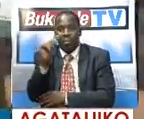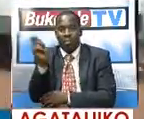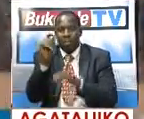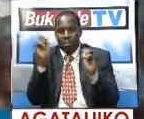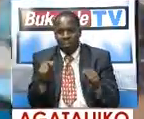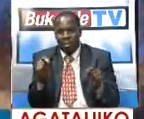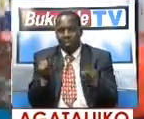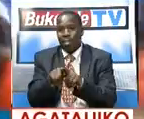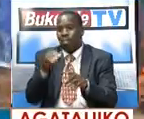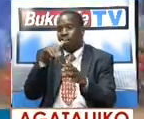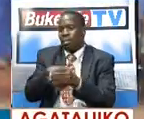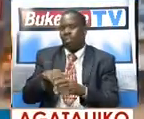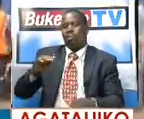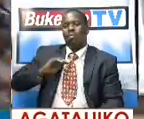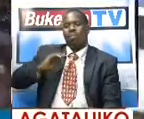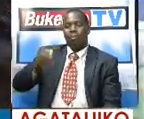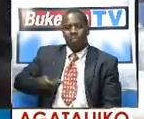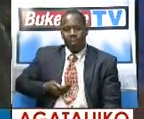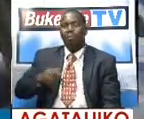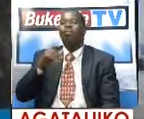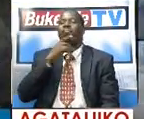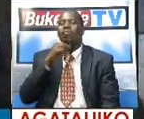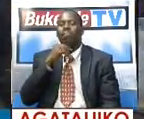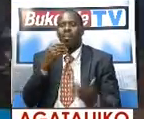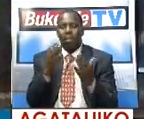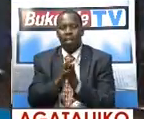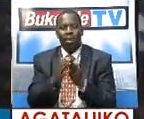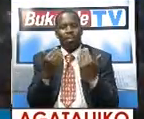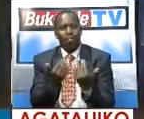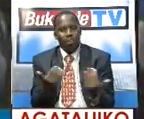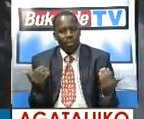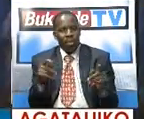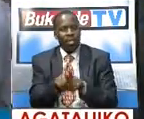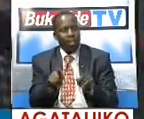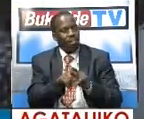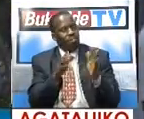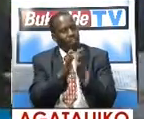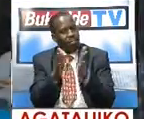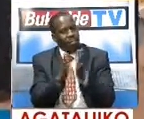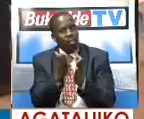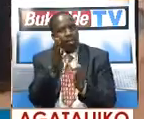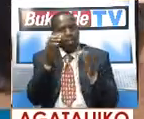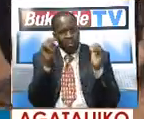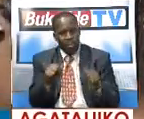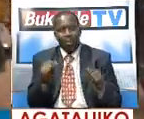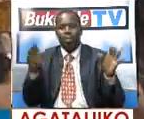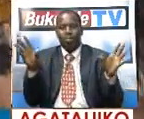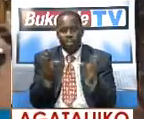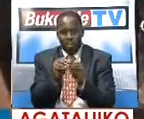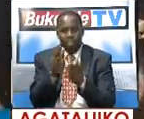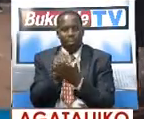Mu batunda mubaddemu abakyala, abaami n'abaana nga tebabuzeemu nga bategeezezza nti baakugamazaawo kuba